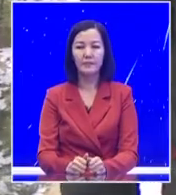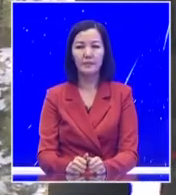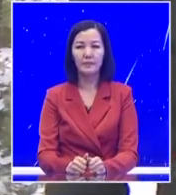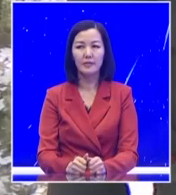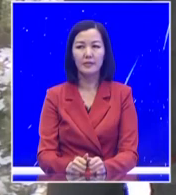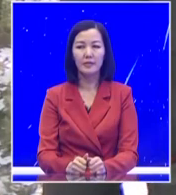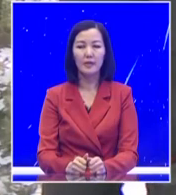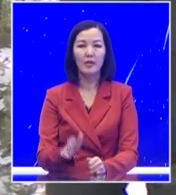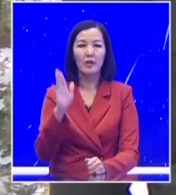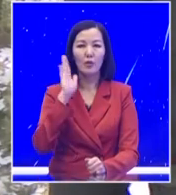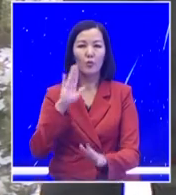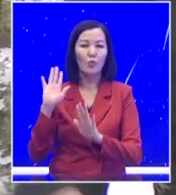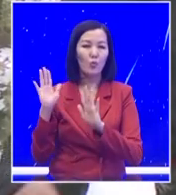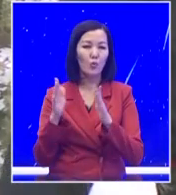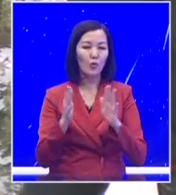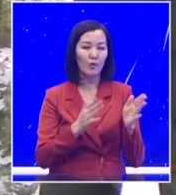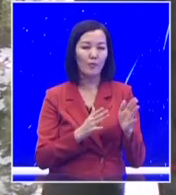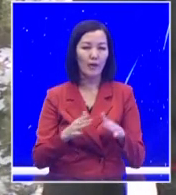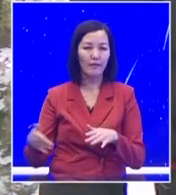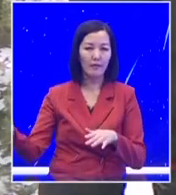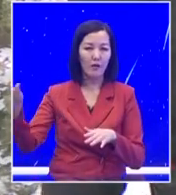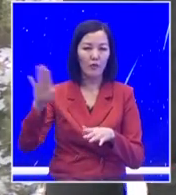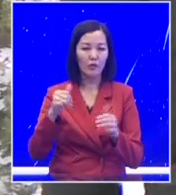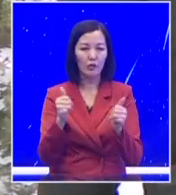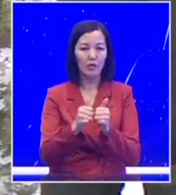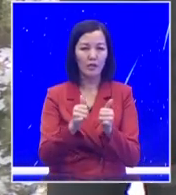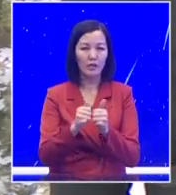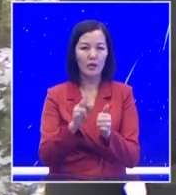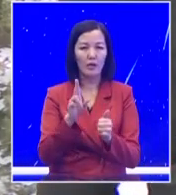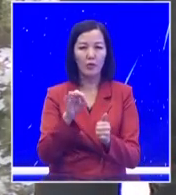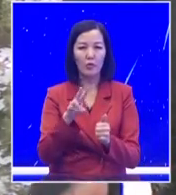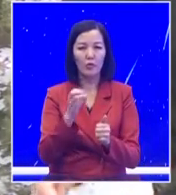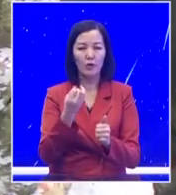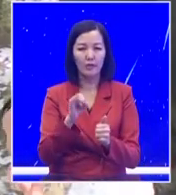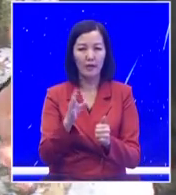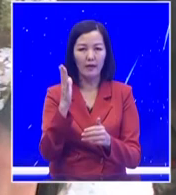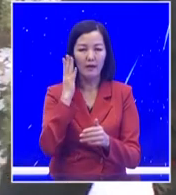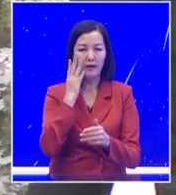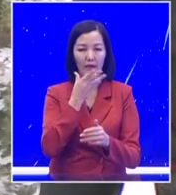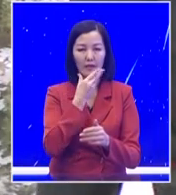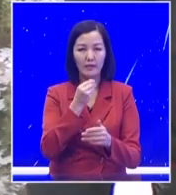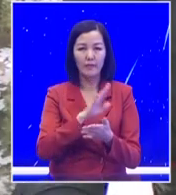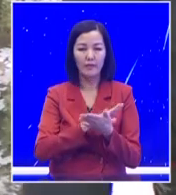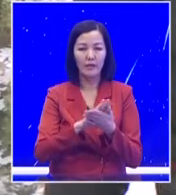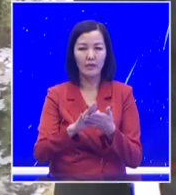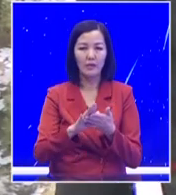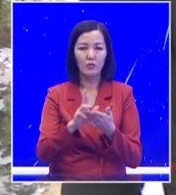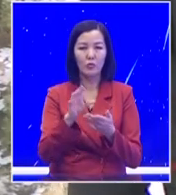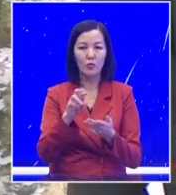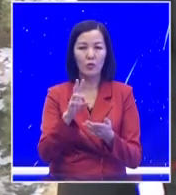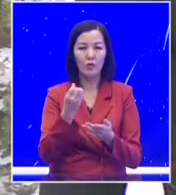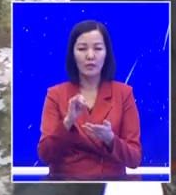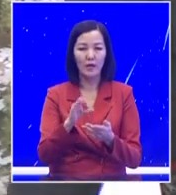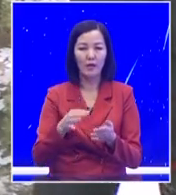Алқабын ну орман қымтап, асқар тауы аспанмен тілдескен ауасы жанға шипа беріп, мөлдір суы көздің жауын алатын Көлсай